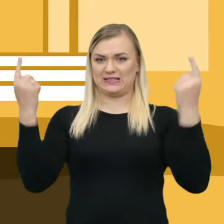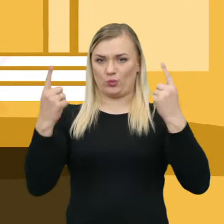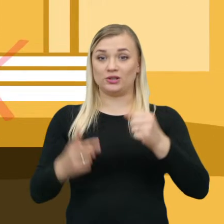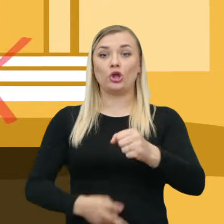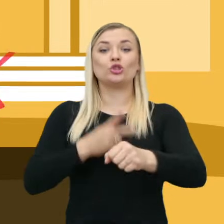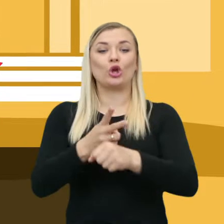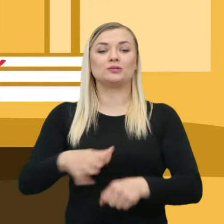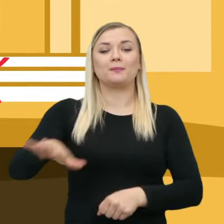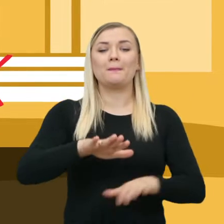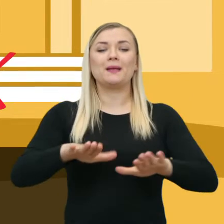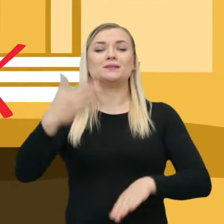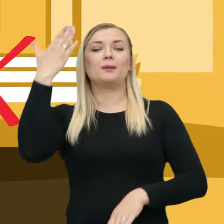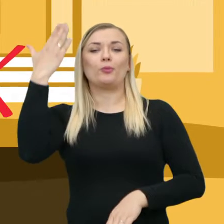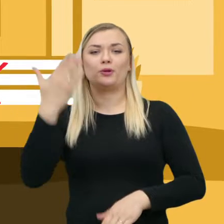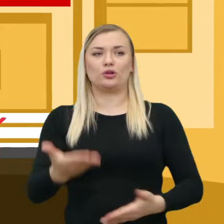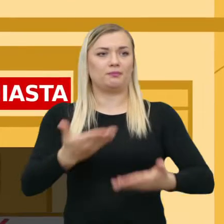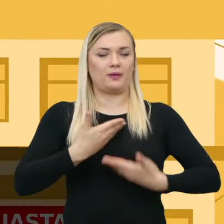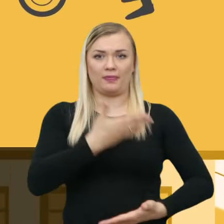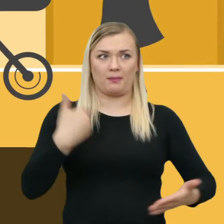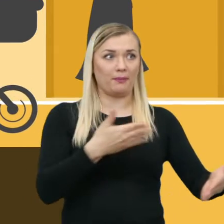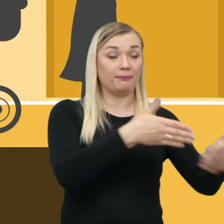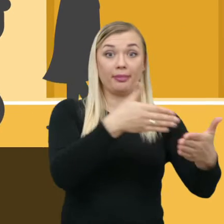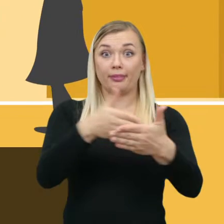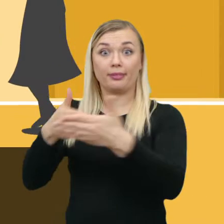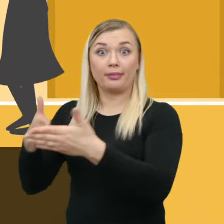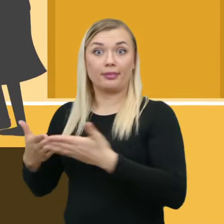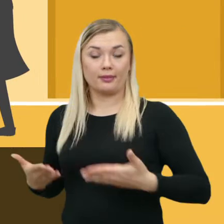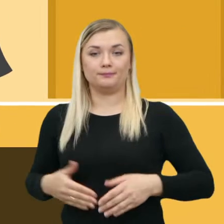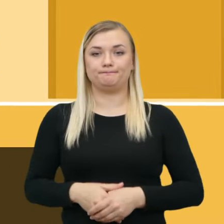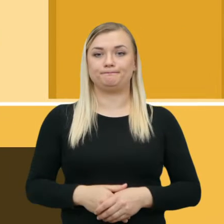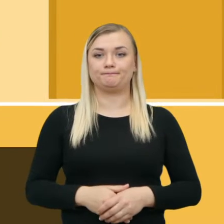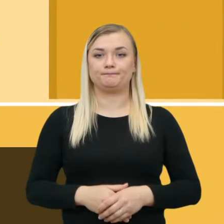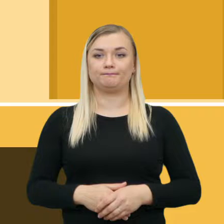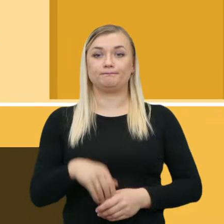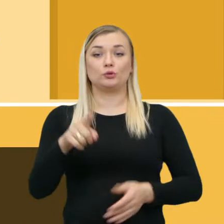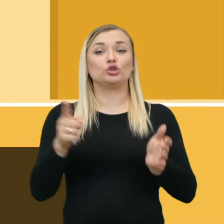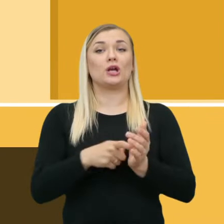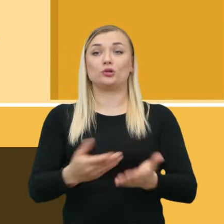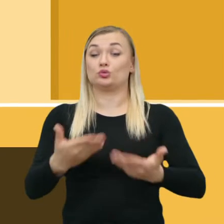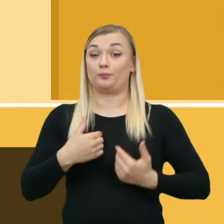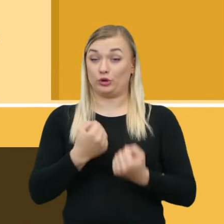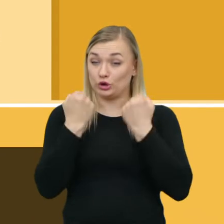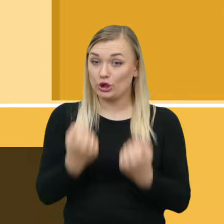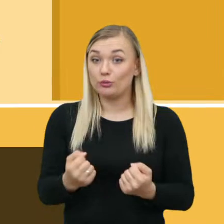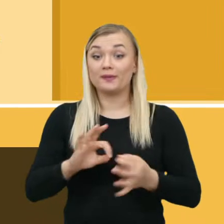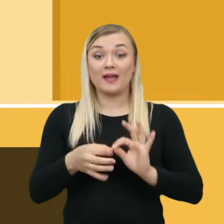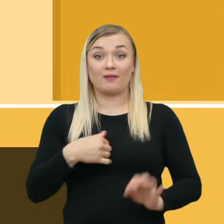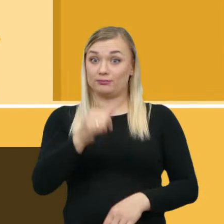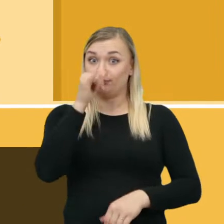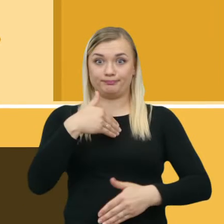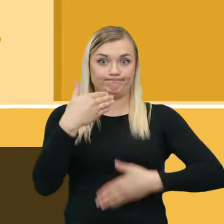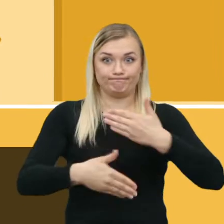Zdarzają się sytuacje, gdy dostępność w przestrzeni publicznej nie jest zapewniona. To często utrudnia, a czasem